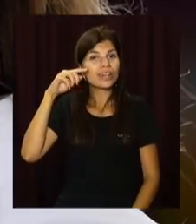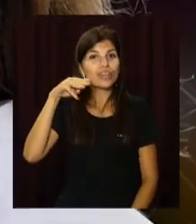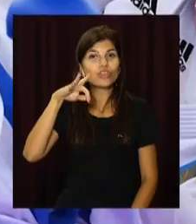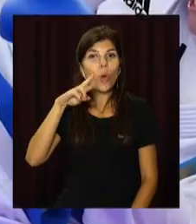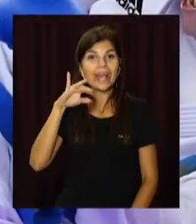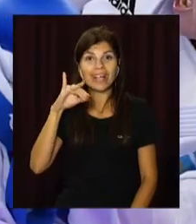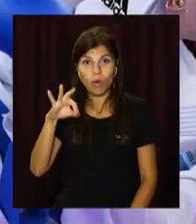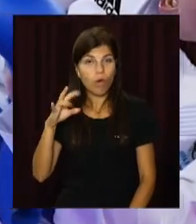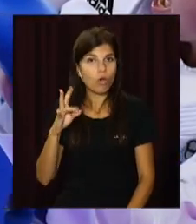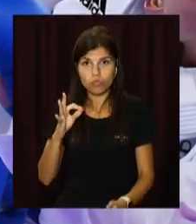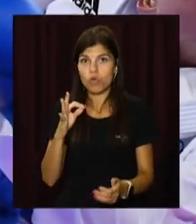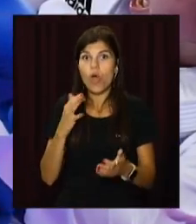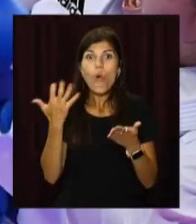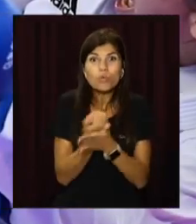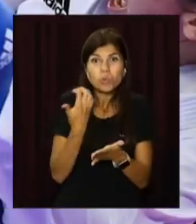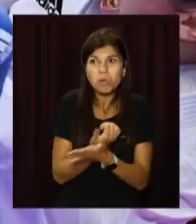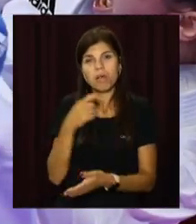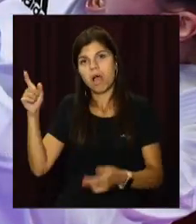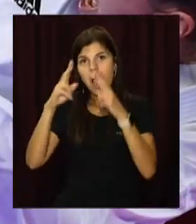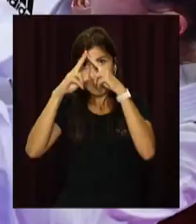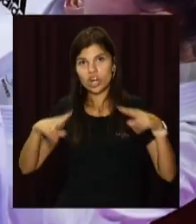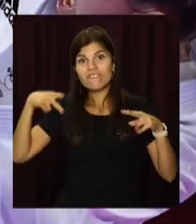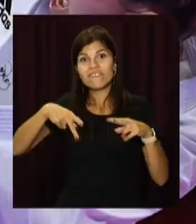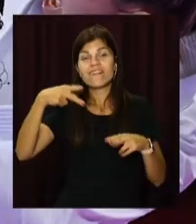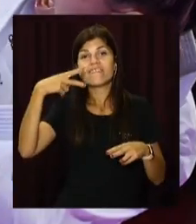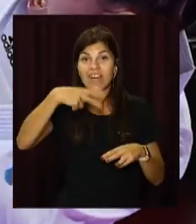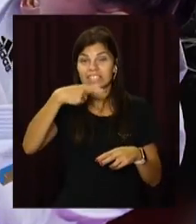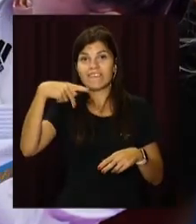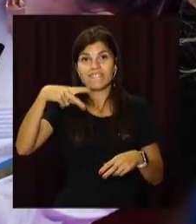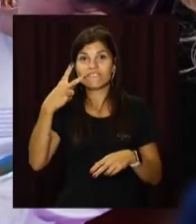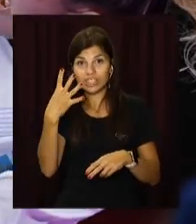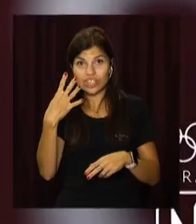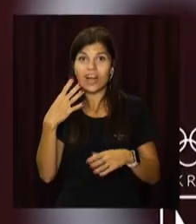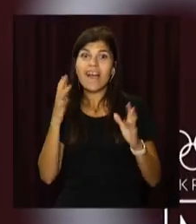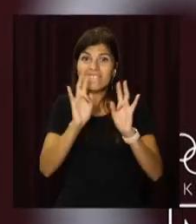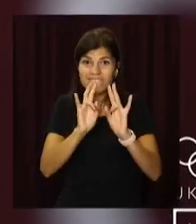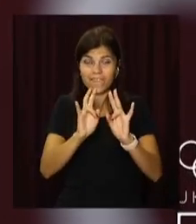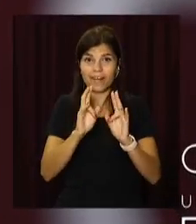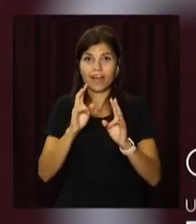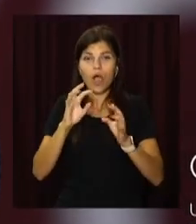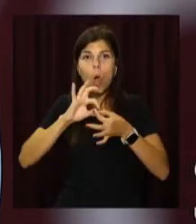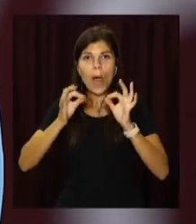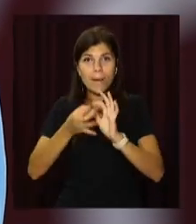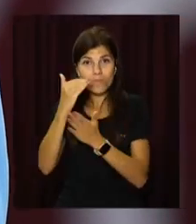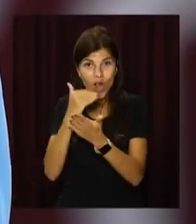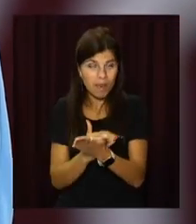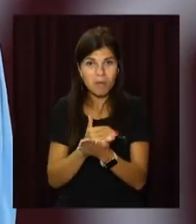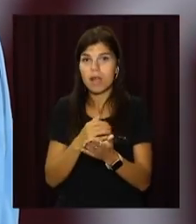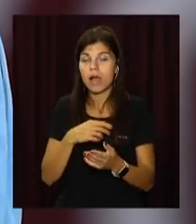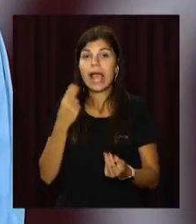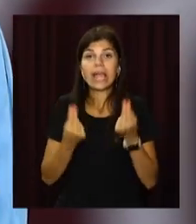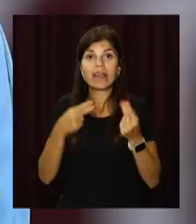успішний досвід не переконав організаторів Парижа 2024 таки зберегти карате в олімпійській програмі. На